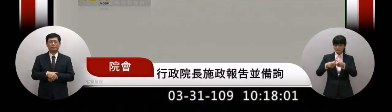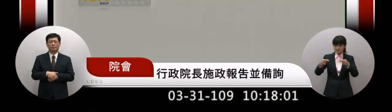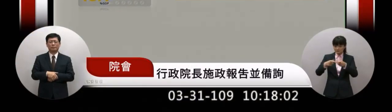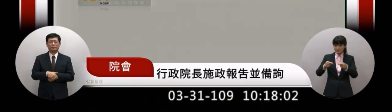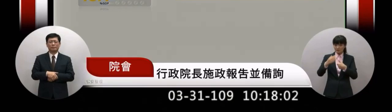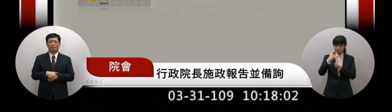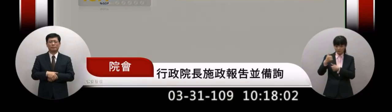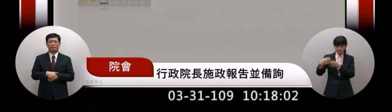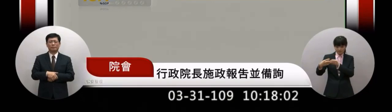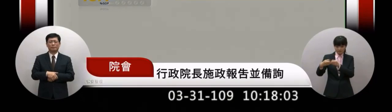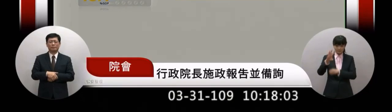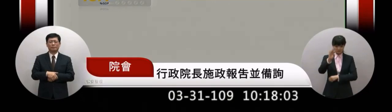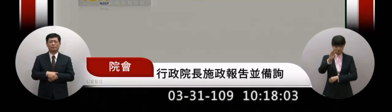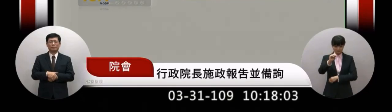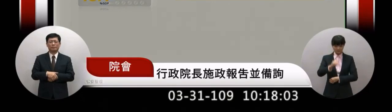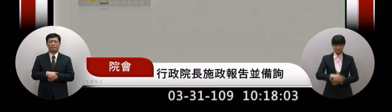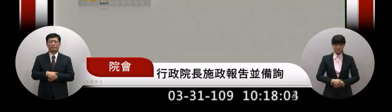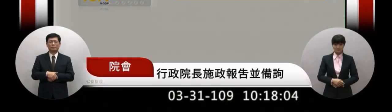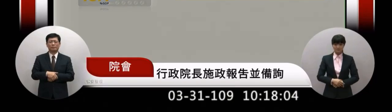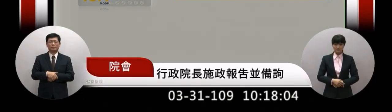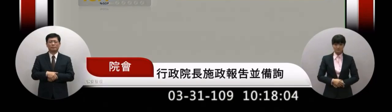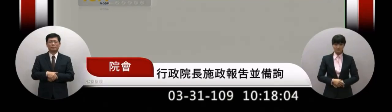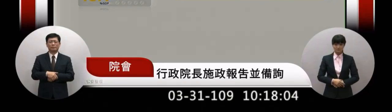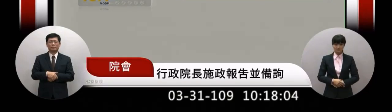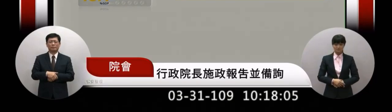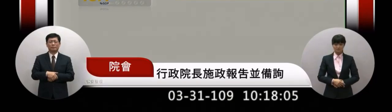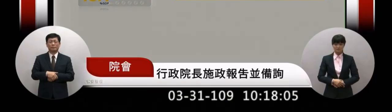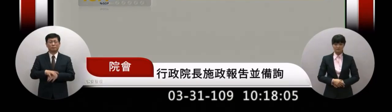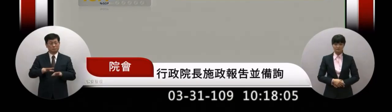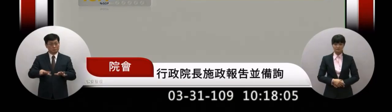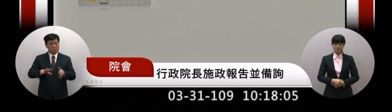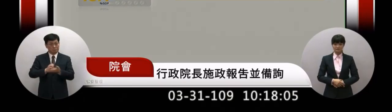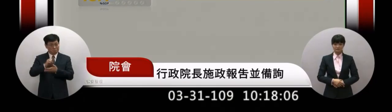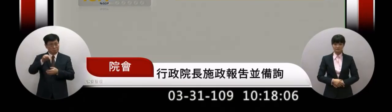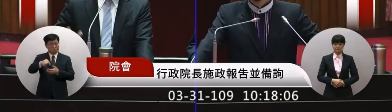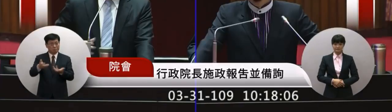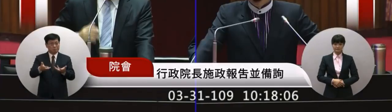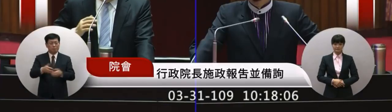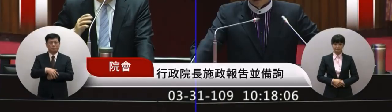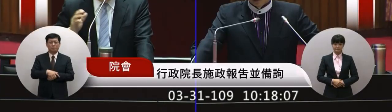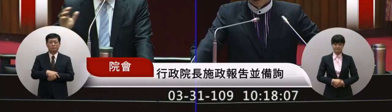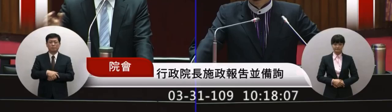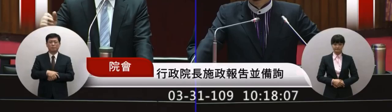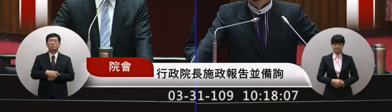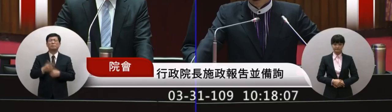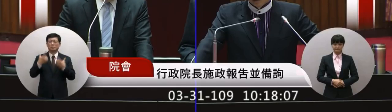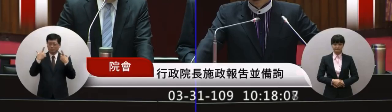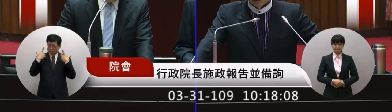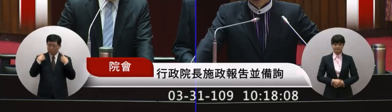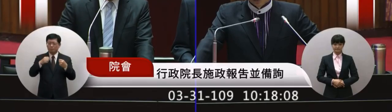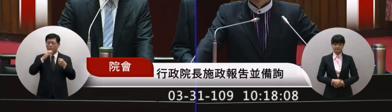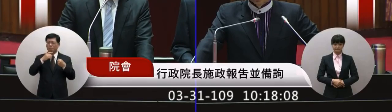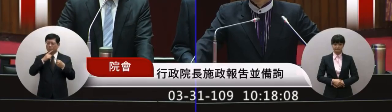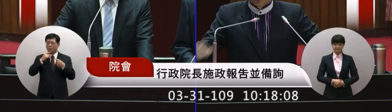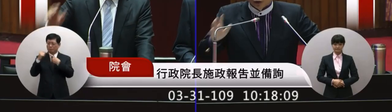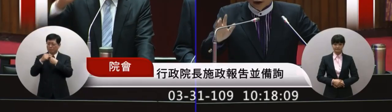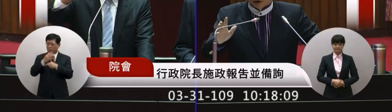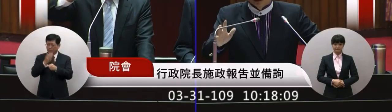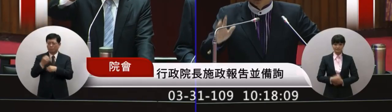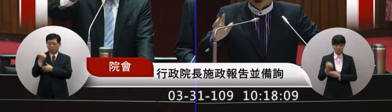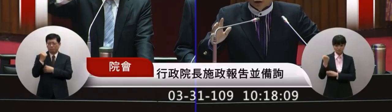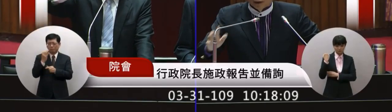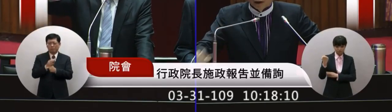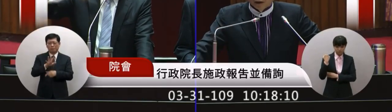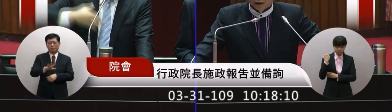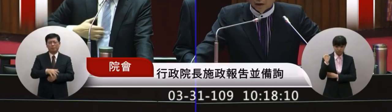谈？我出来讲嘛，你不管跟人讲嘛，全部跟讲。 我讲， 跟人讲， 这个物件吼，拢在努力中啦。 有你努